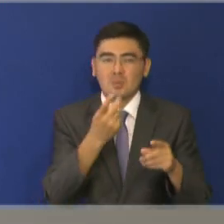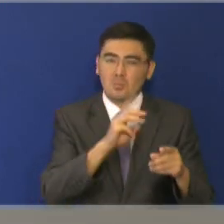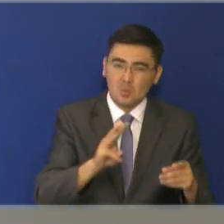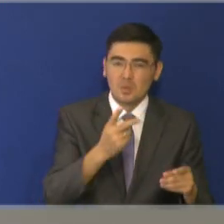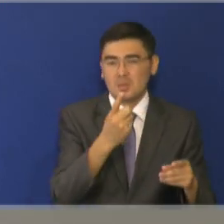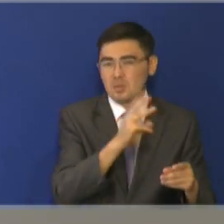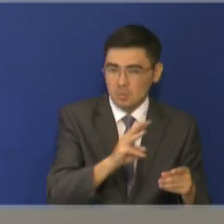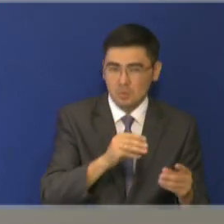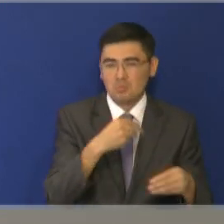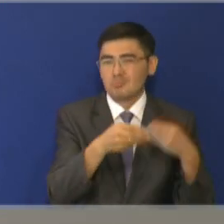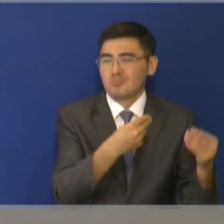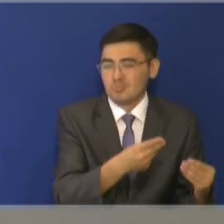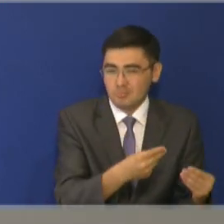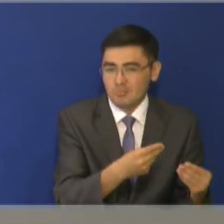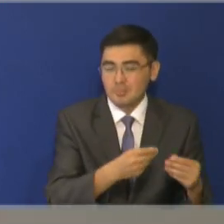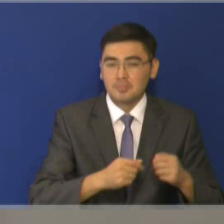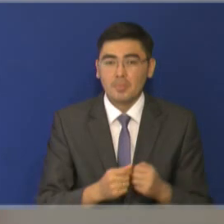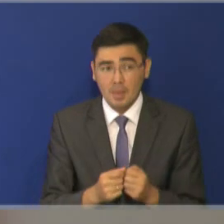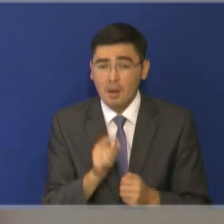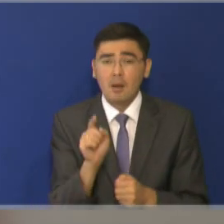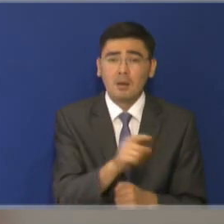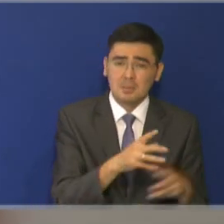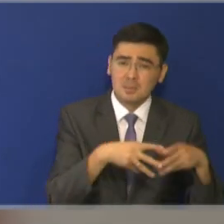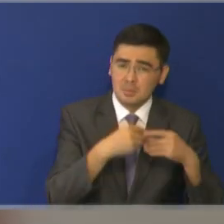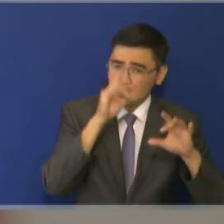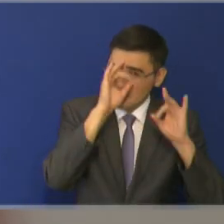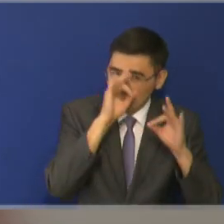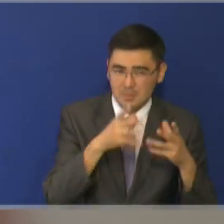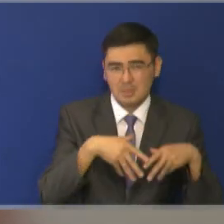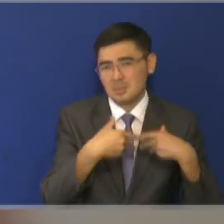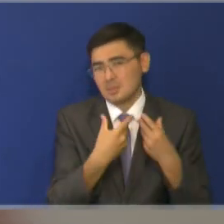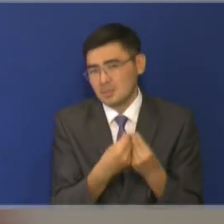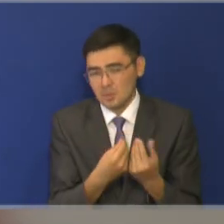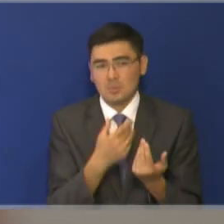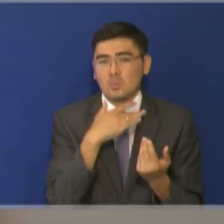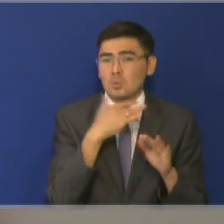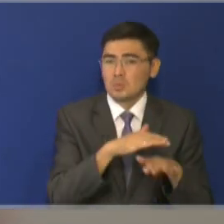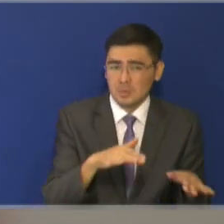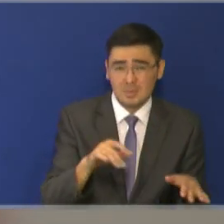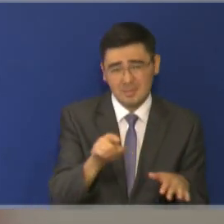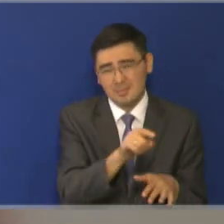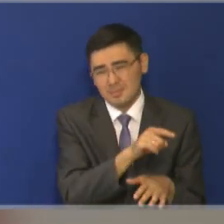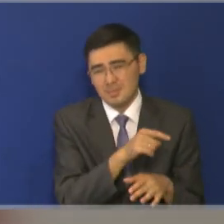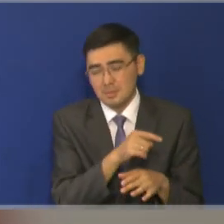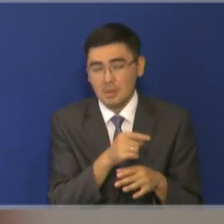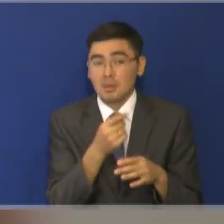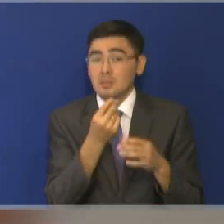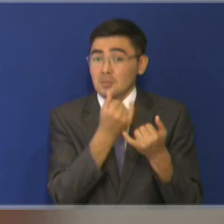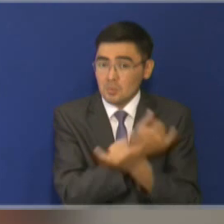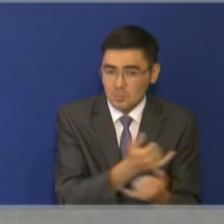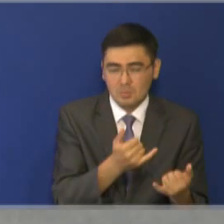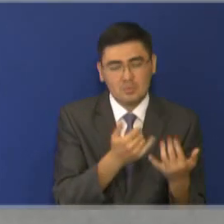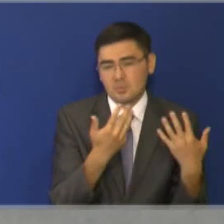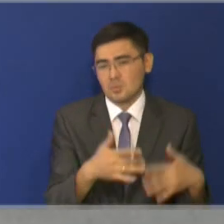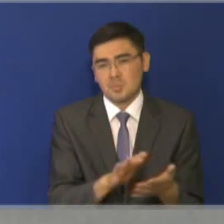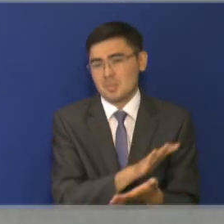тұрғын үй сертификатына ие болды. Әлеуметтік аз қамтылған отбасыларды қолдау үшін аталмыш қаржы қайтарымсыз тегін беріледі.